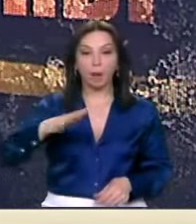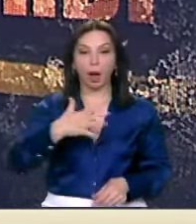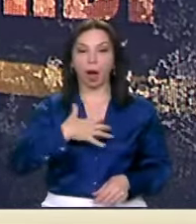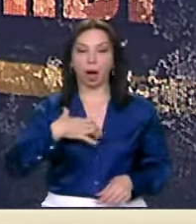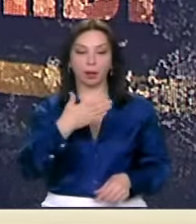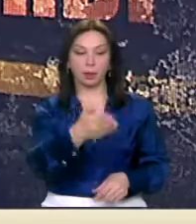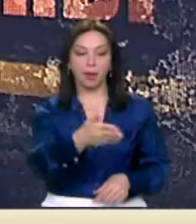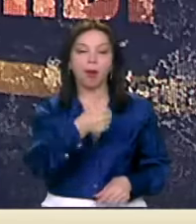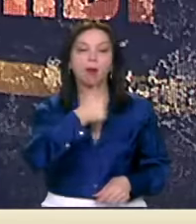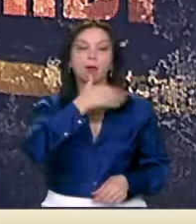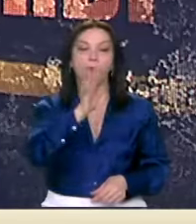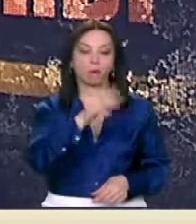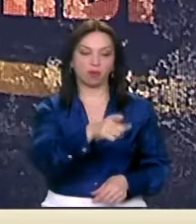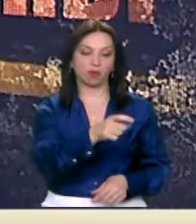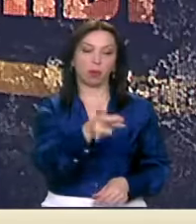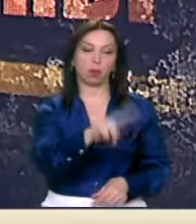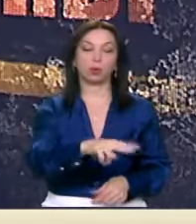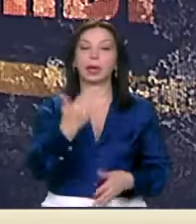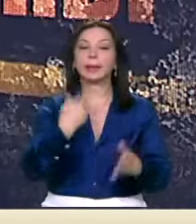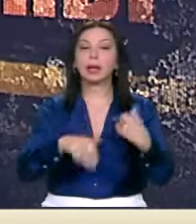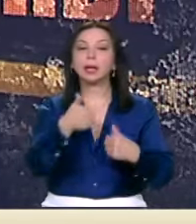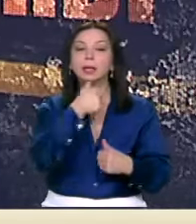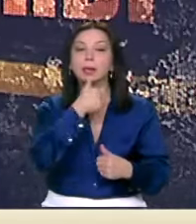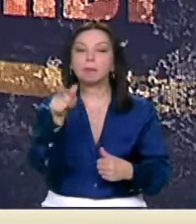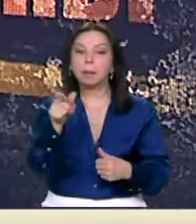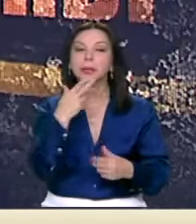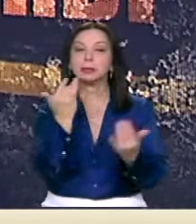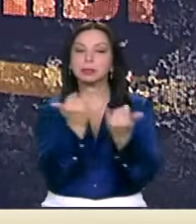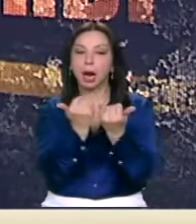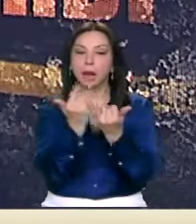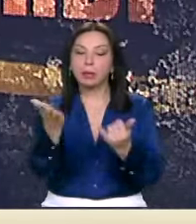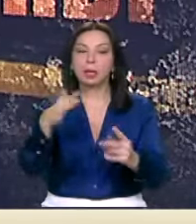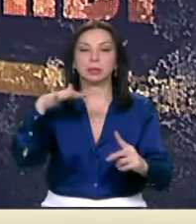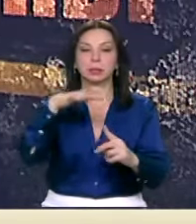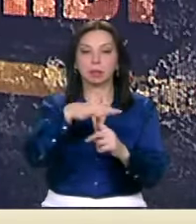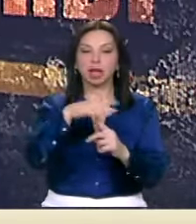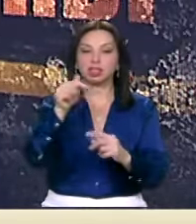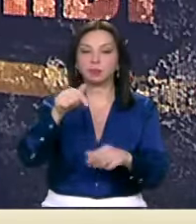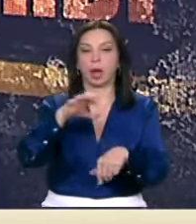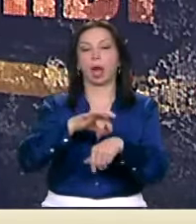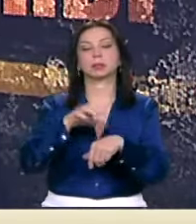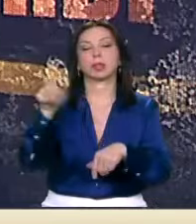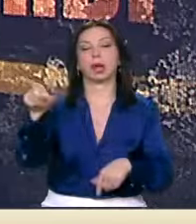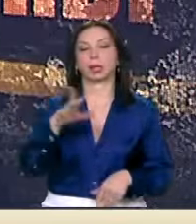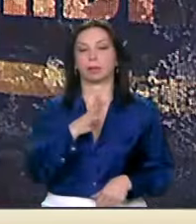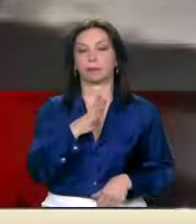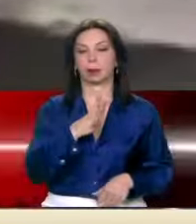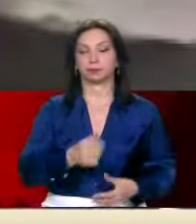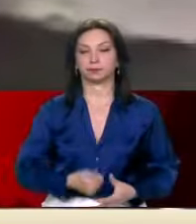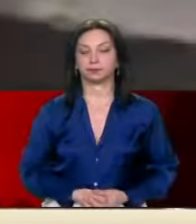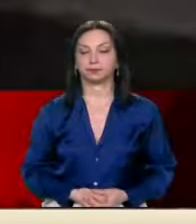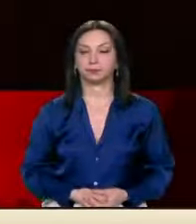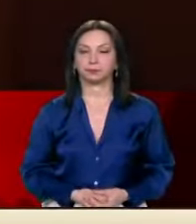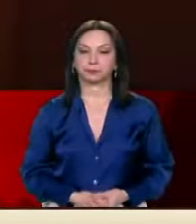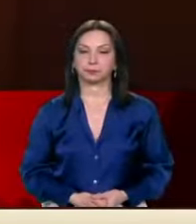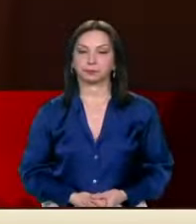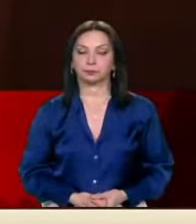Annesini ve abisini hayattan kopardı. Yaralı babası, kız kardeşi ve saldırgan şimdi hastanede.